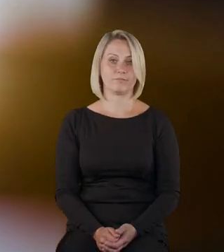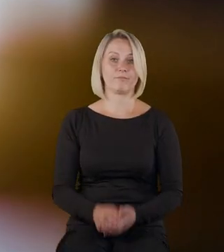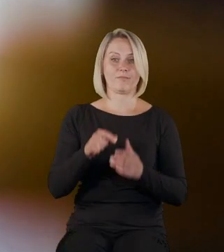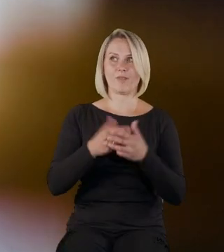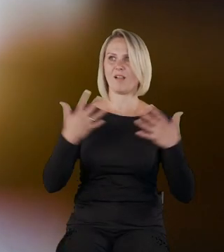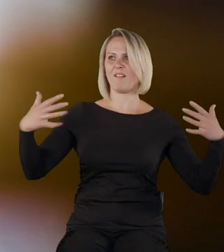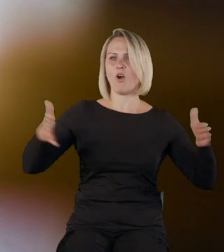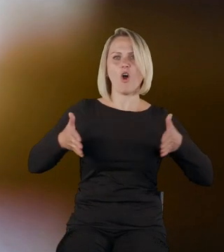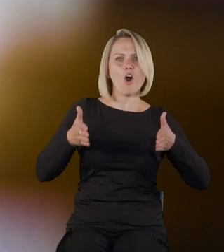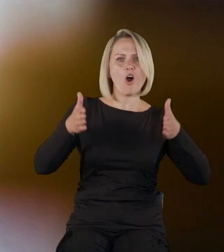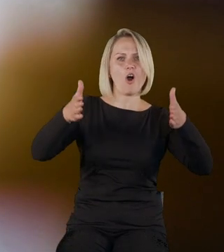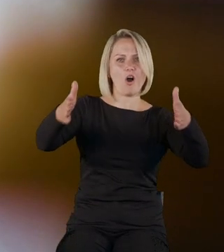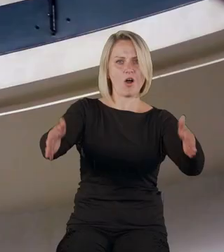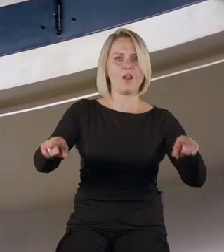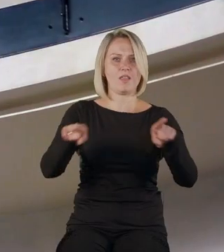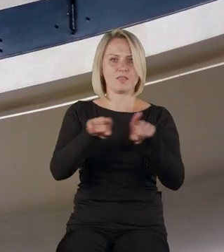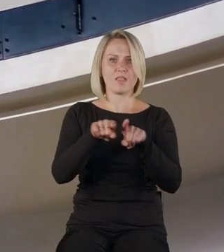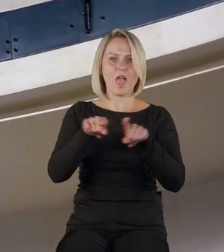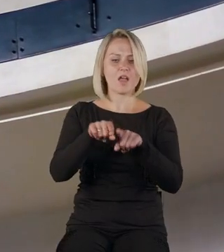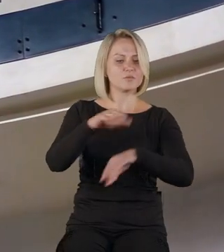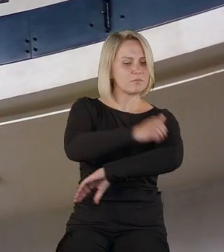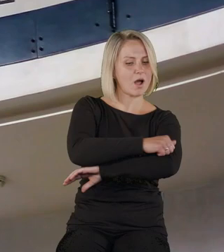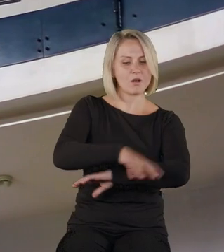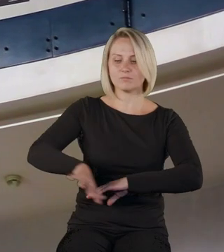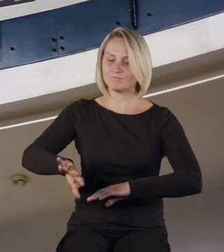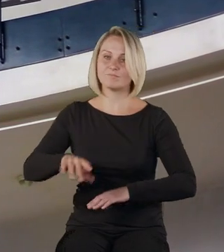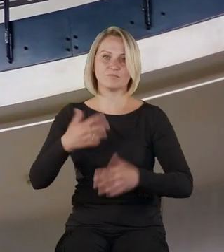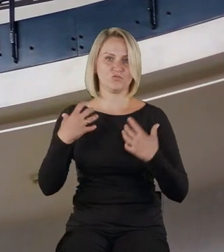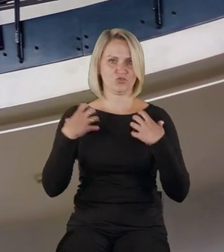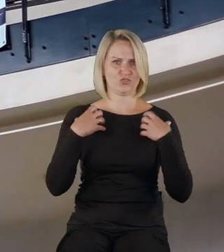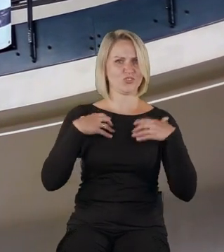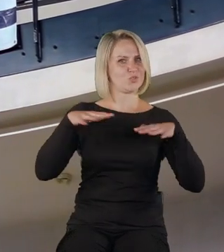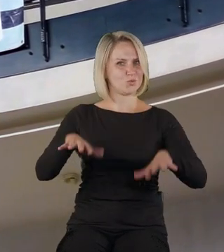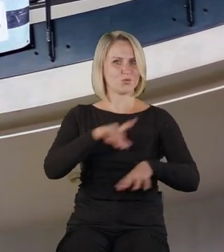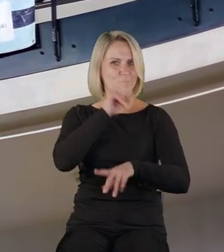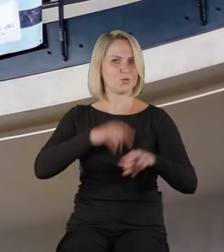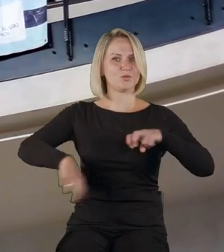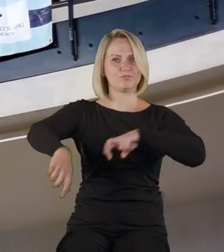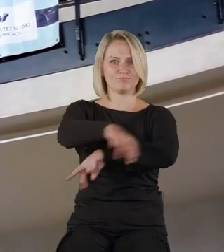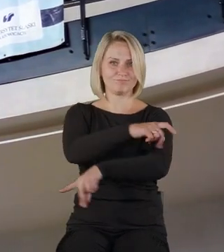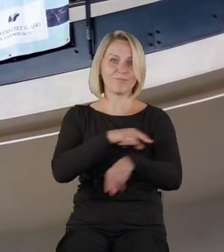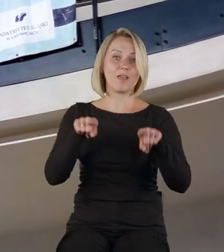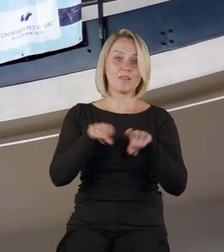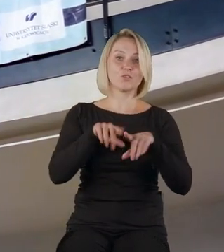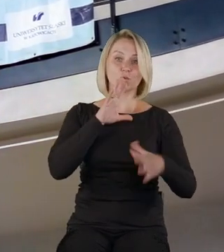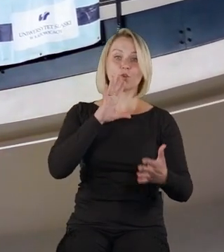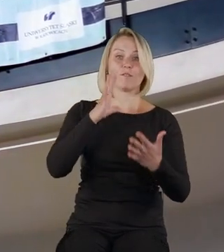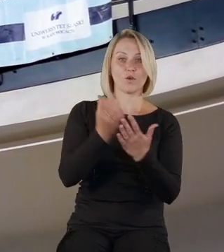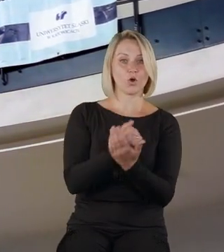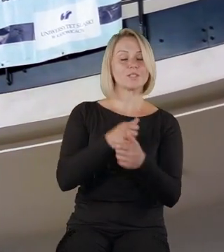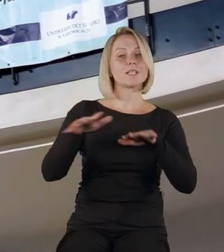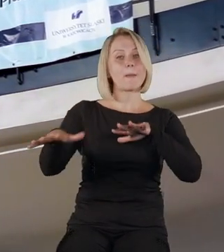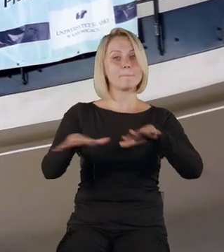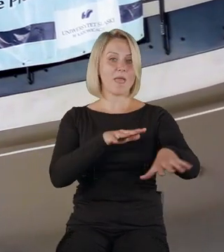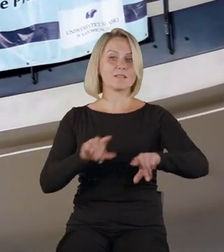Przestronny hol wydziału oraz antresole to miejsca, które tętnią życiem. Przestrzenie te są również wykorzystywane jako